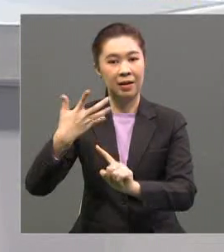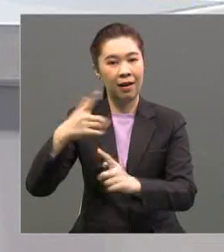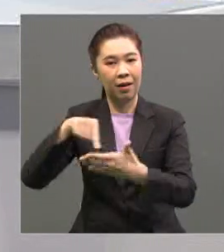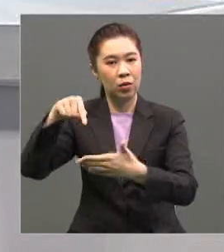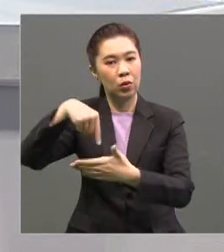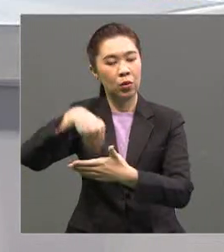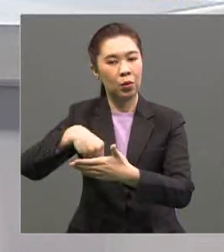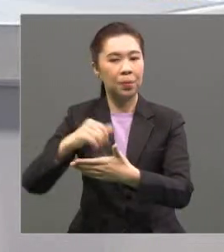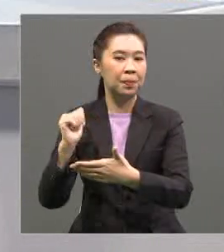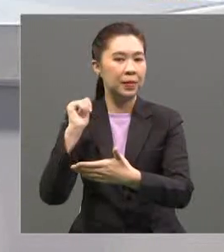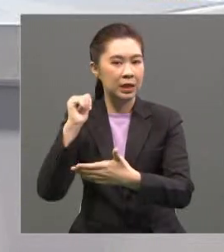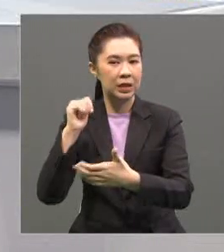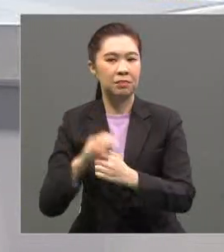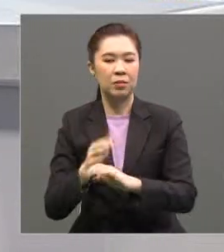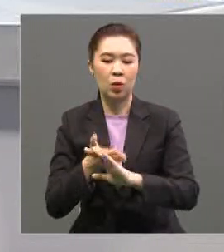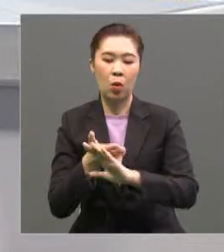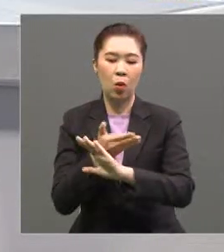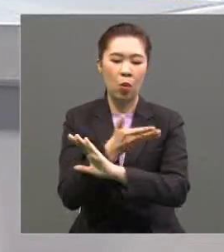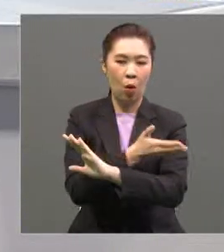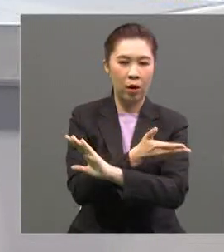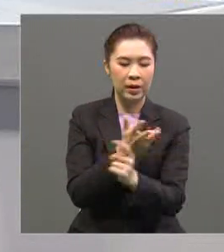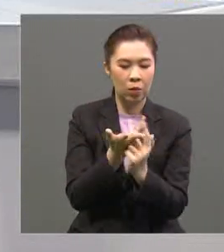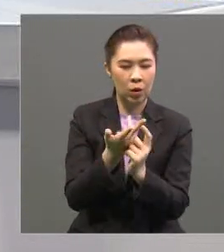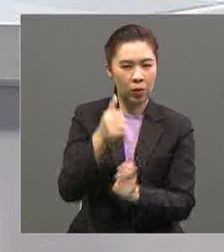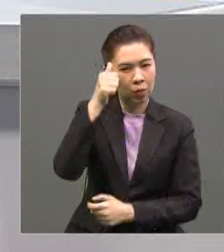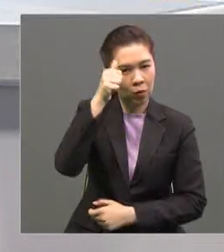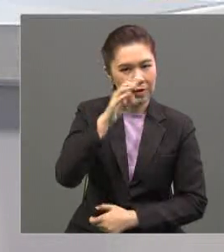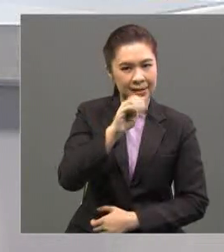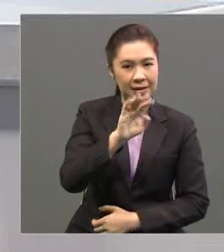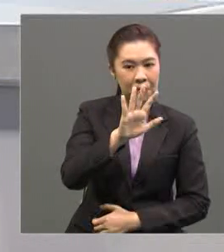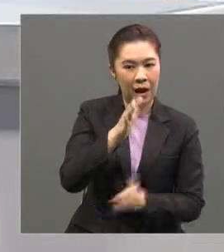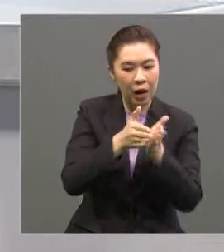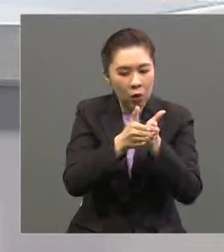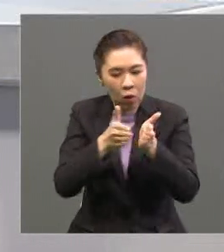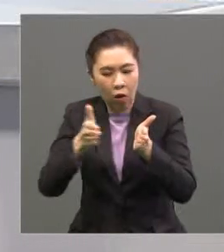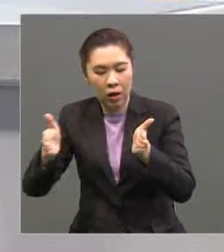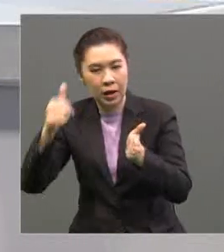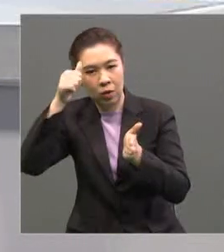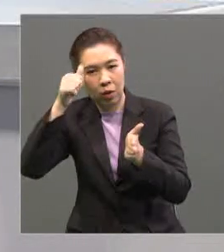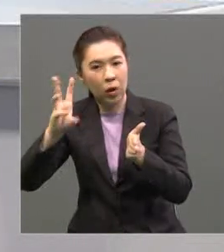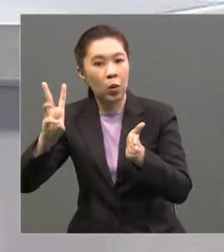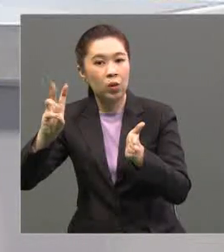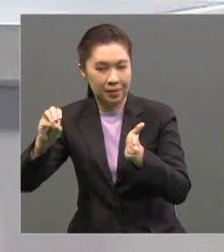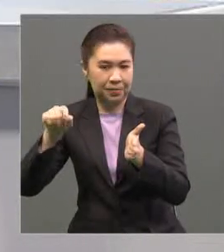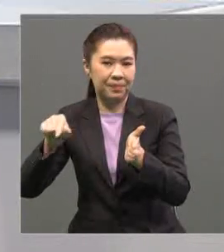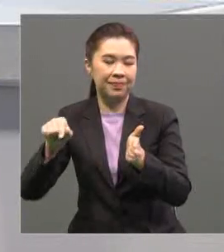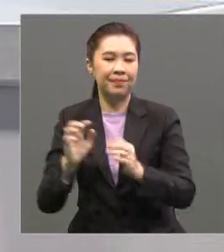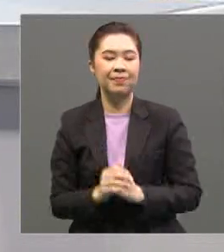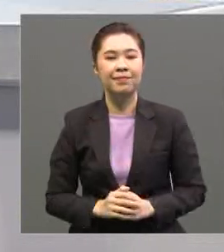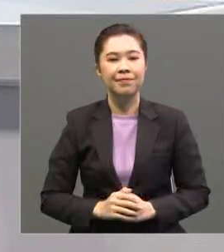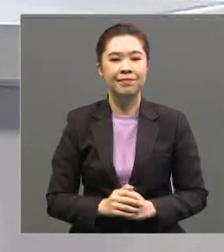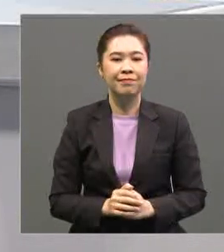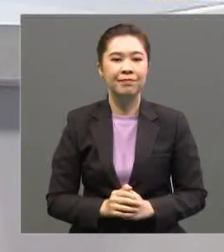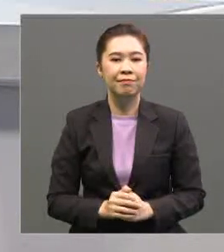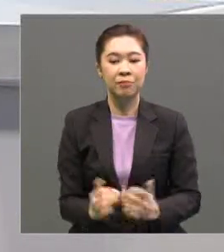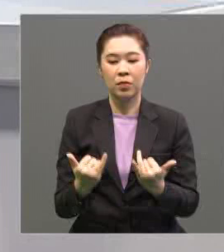การเลือกตั้งเนี่ยมันจะต้องไม่ก่อน45วันแล้วก็ไม่เกิน60วันหลังจากประกาศยุบสภา ซึ่งตอนนี้เรากำลัง